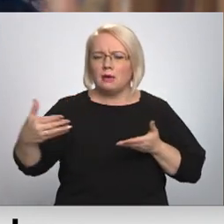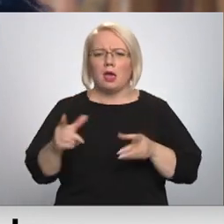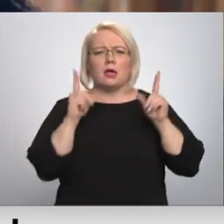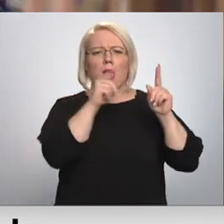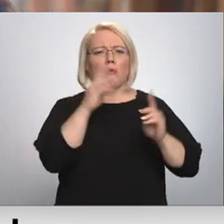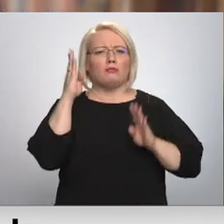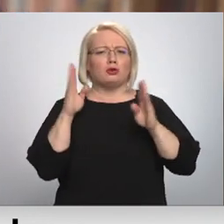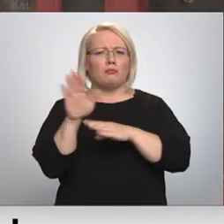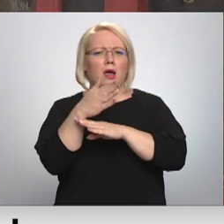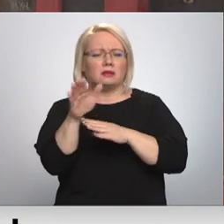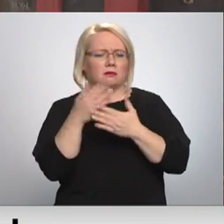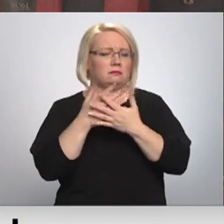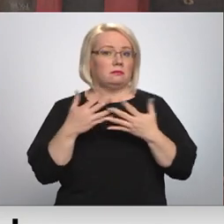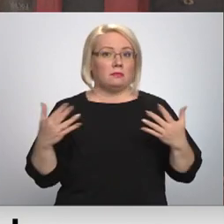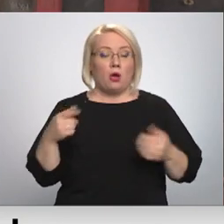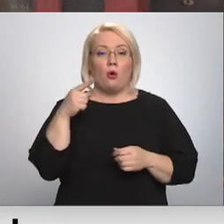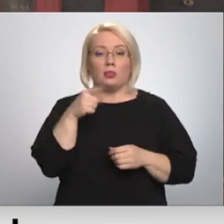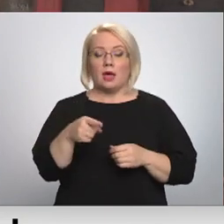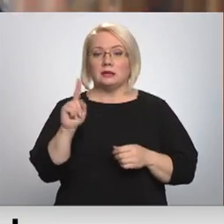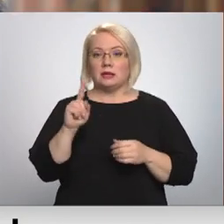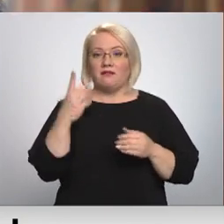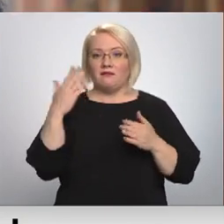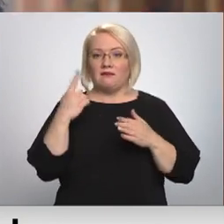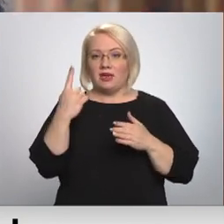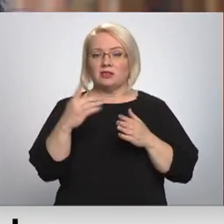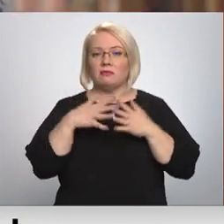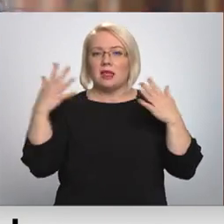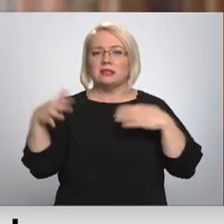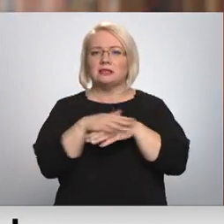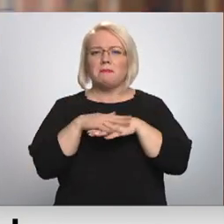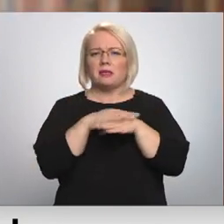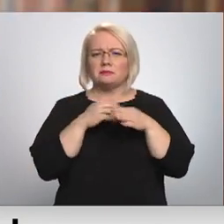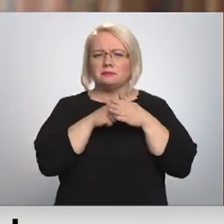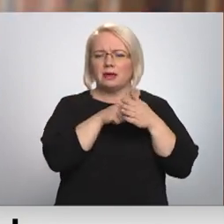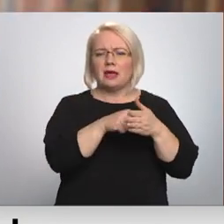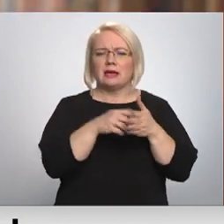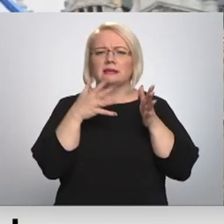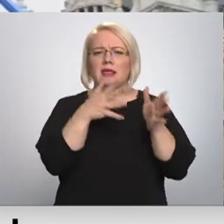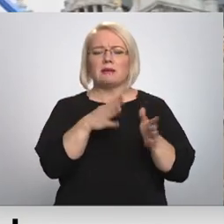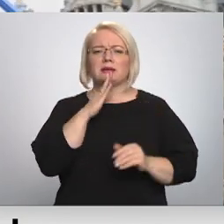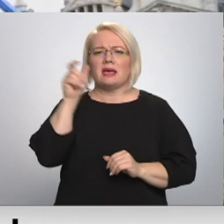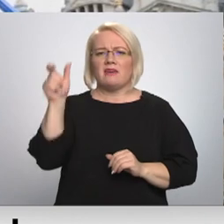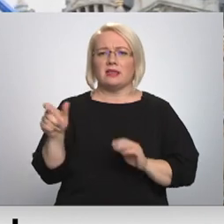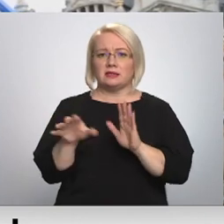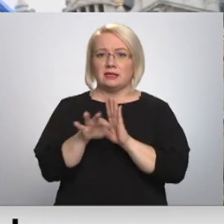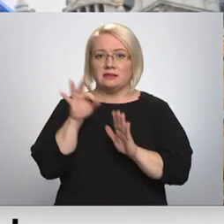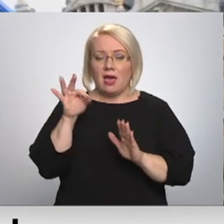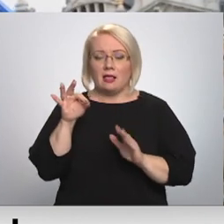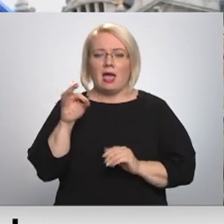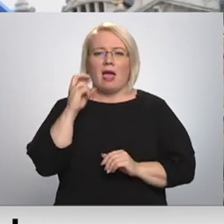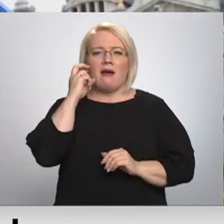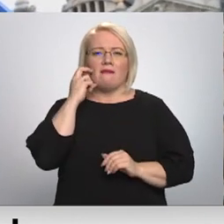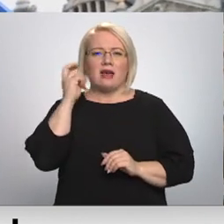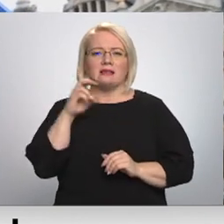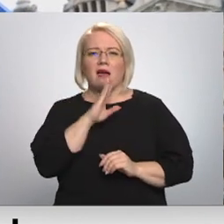jādod veselīgais un tā tālāk. Un tas arī ir viens no tiem lieliem spiedieniem, no kas ietekmē to sievietes izvēli. Vecākas mātes un